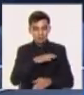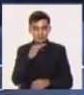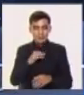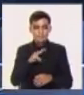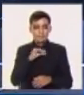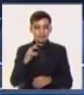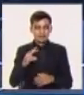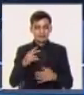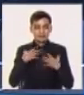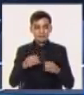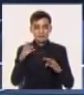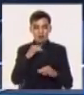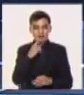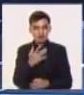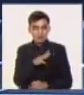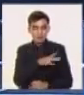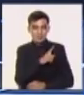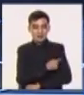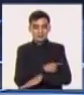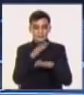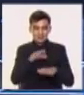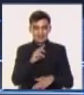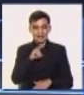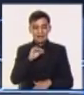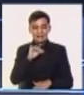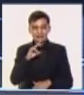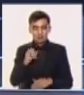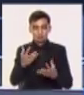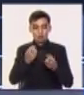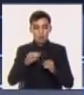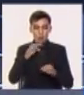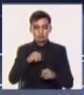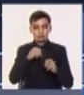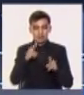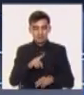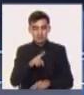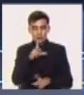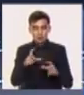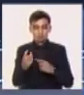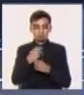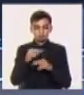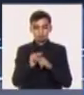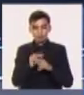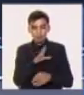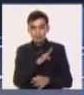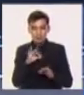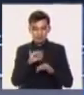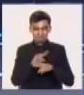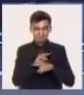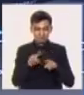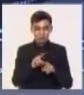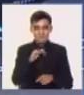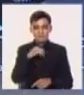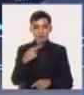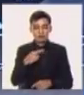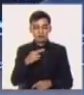Минздраве. Речь идет о тех случаях, когда в клиниках приписывали прием у специалистов гражданам и получали за это средства из фонда